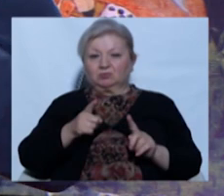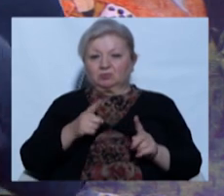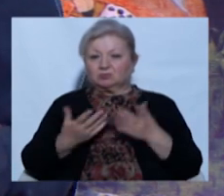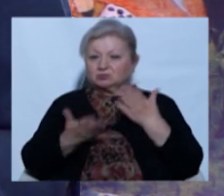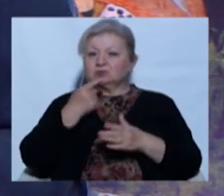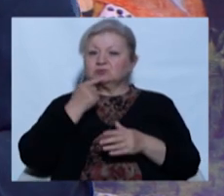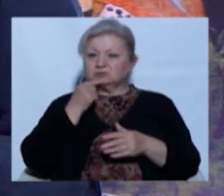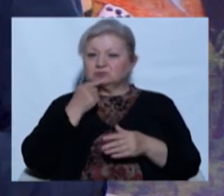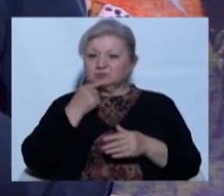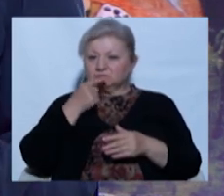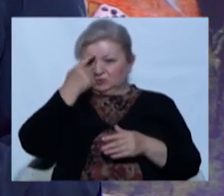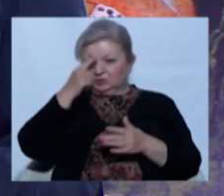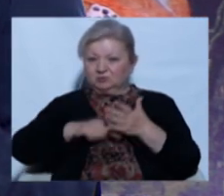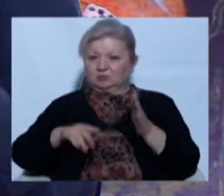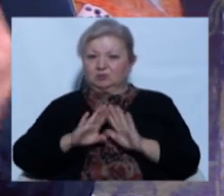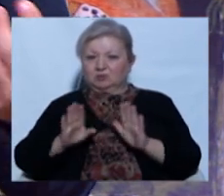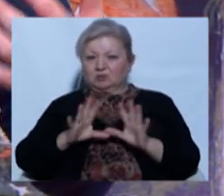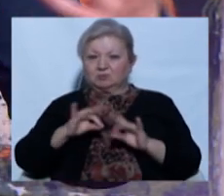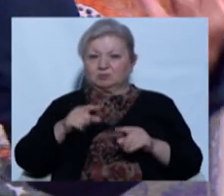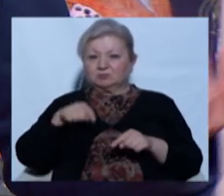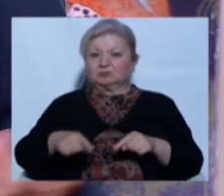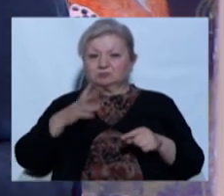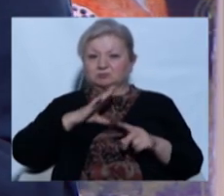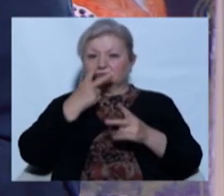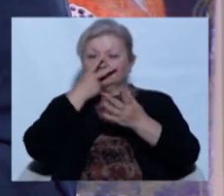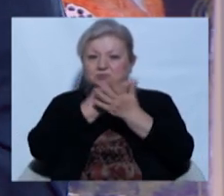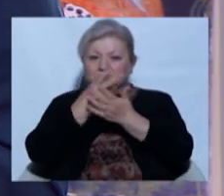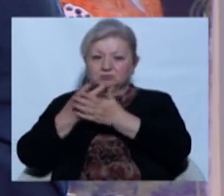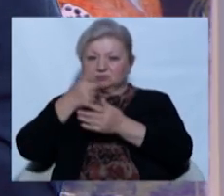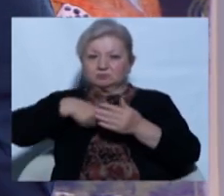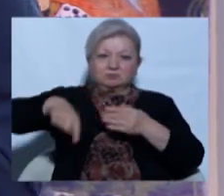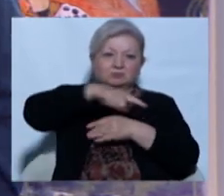იყოს, იმიტომ რომ დღევანდელი დღე ჩვენი ცხოვრება ფაქტიურად ჩვენასაც ვხედავთ ჩვენს გარშემო,